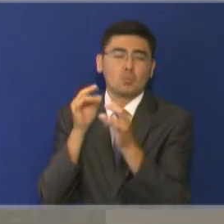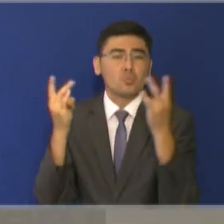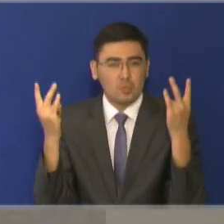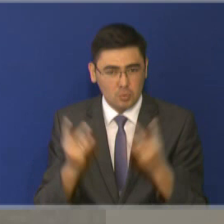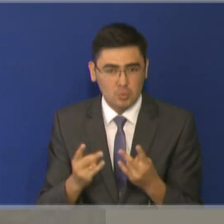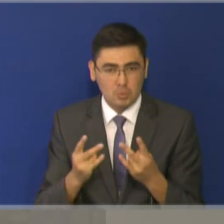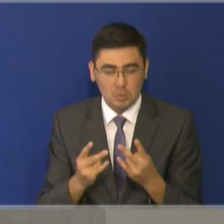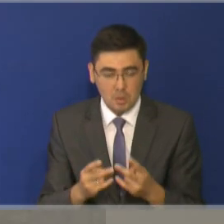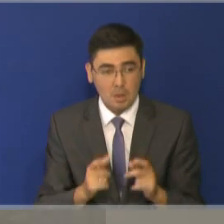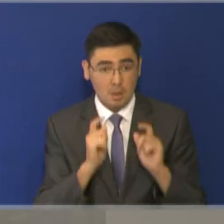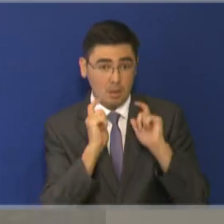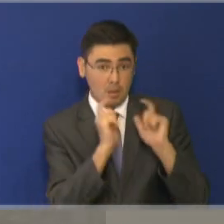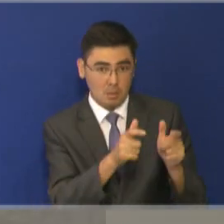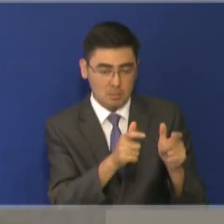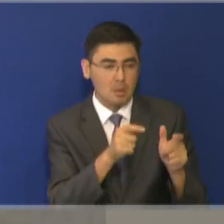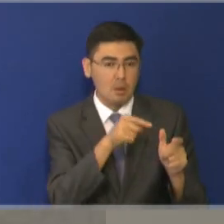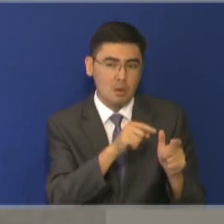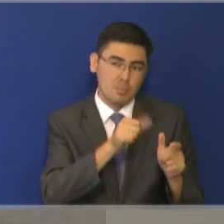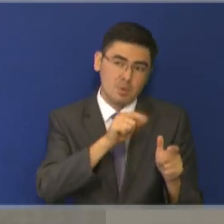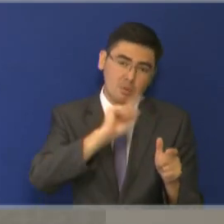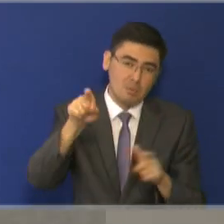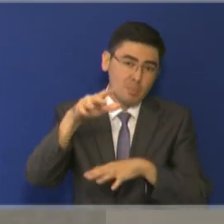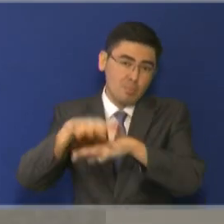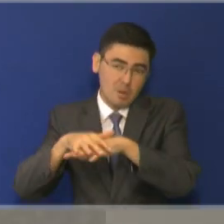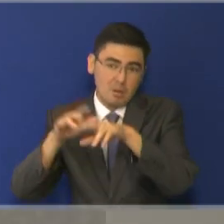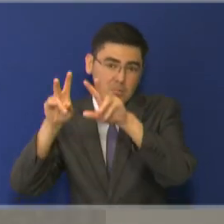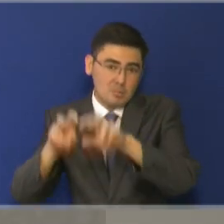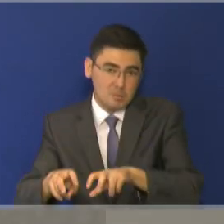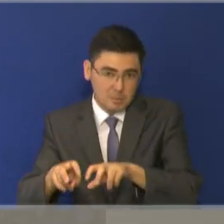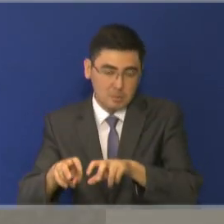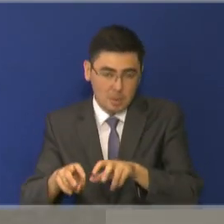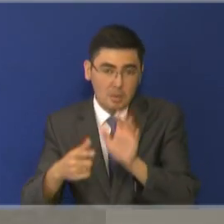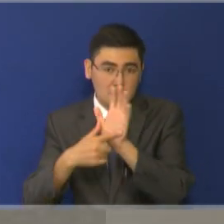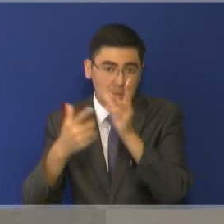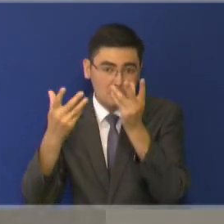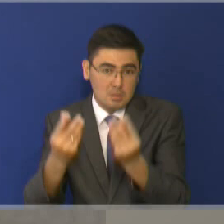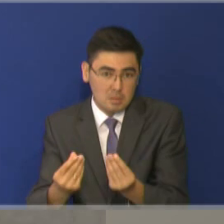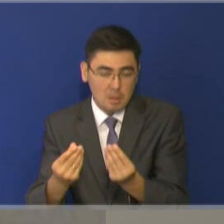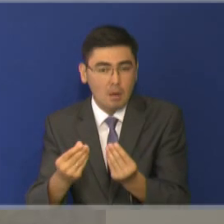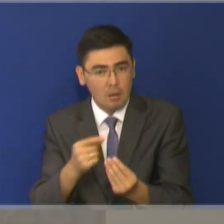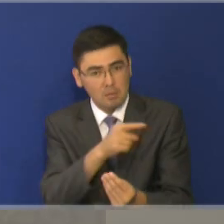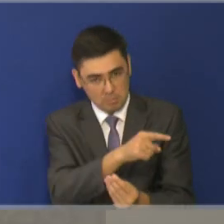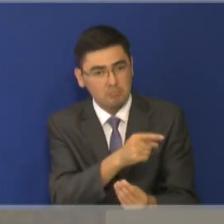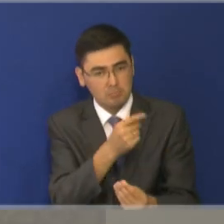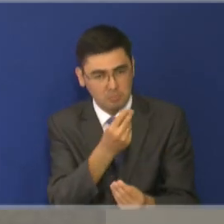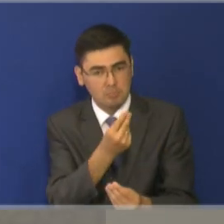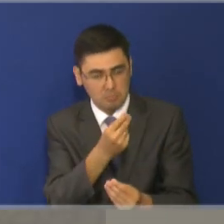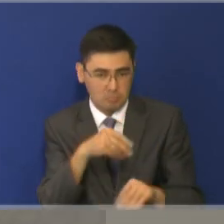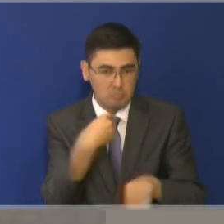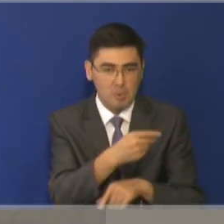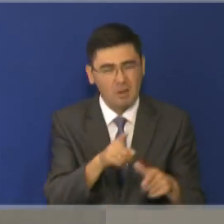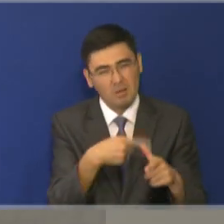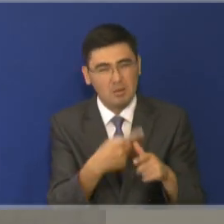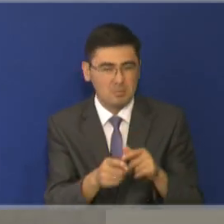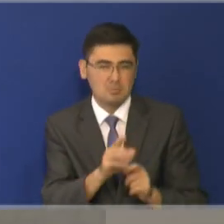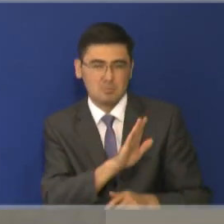Себебі жолдаманы біз банкке береміз. 7 жұмыс күн ішінде өтінішіңіз не расталады, немесе төлем қабілеттігіңіз расталмай, теріс